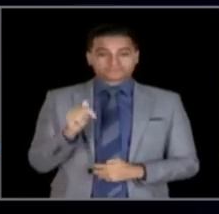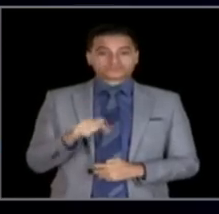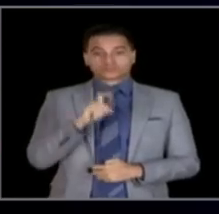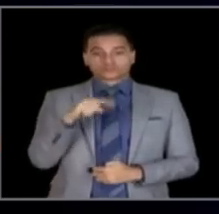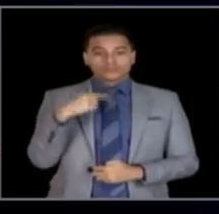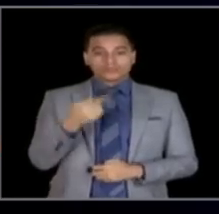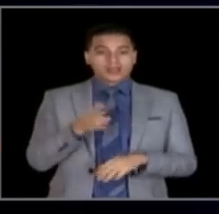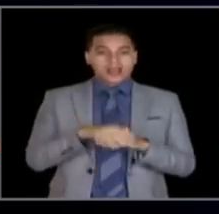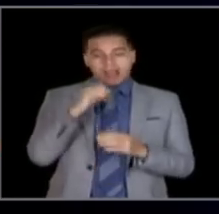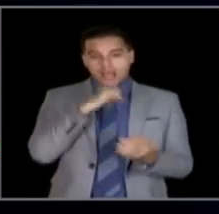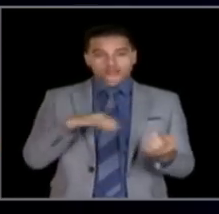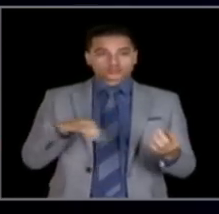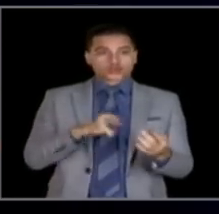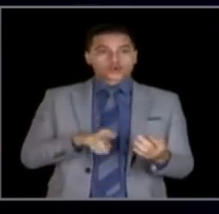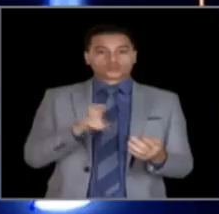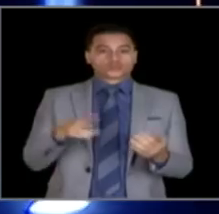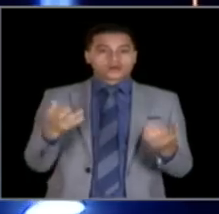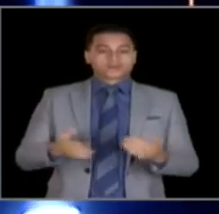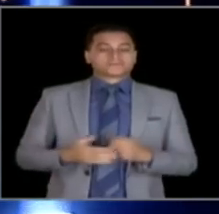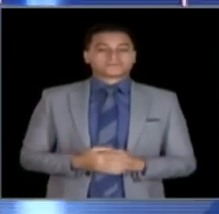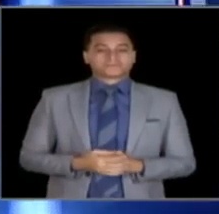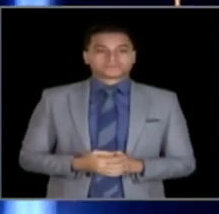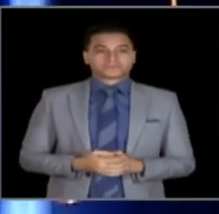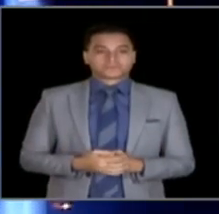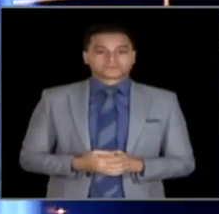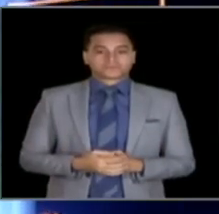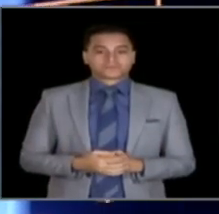جاي أغاني وموسيقى. والسؤال هو